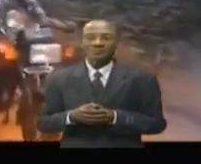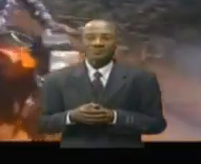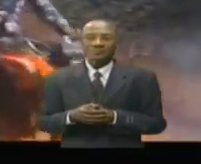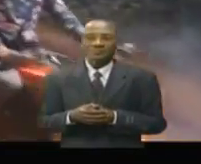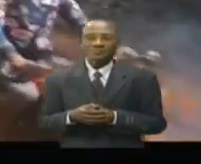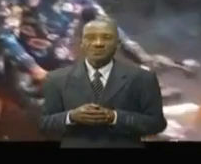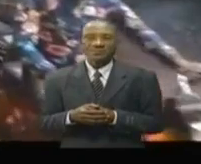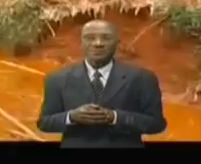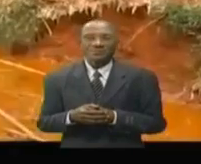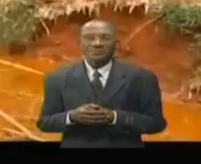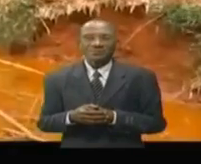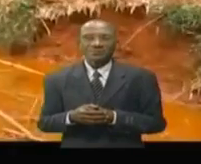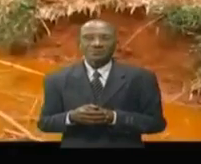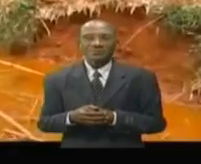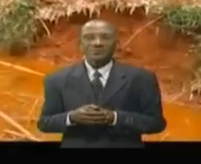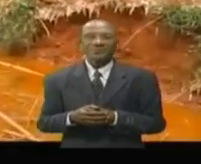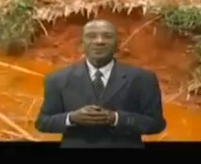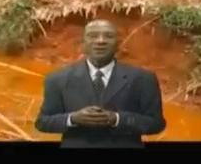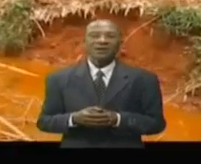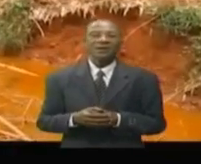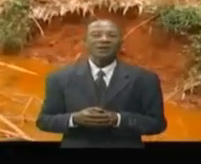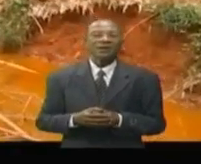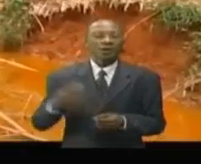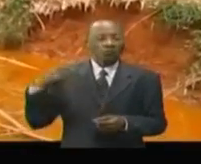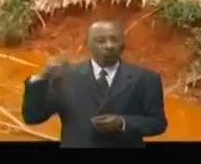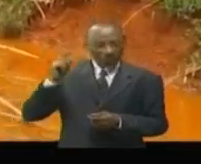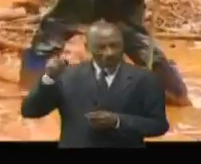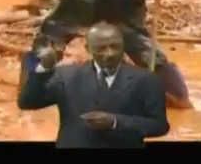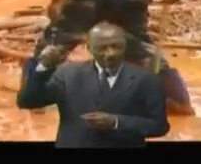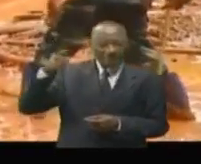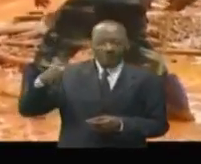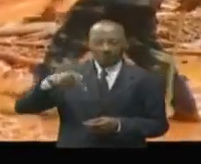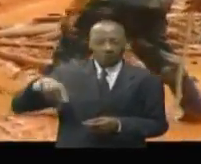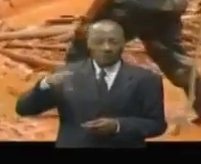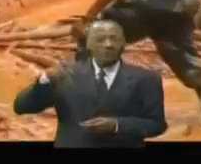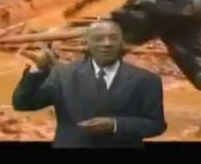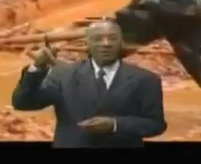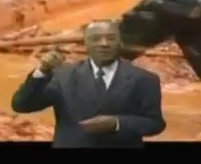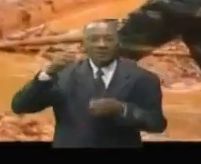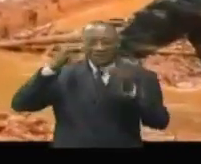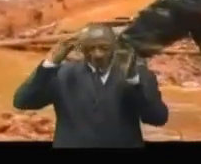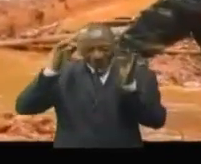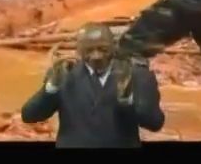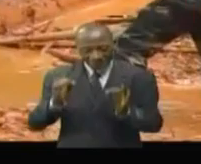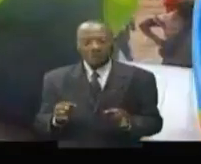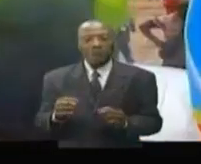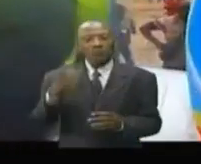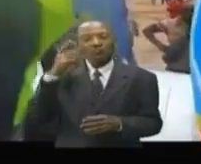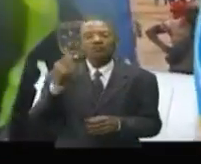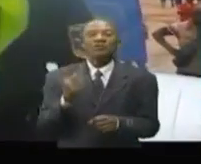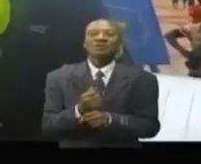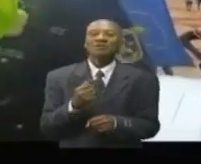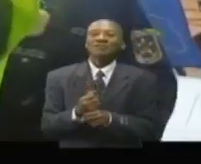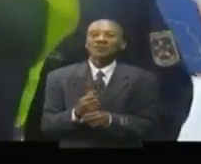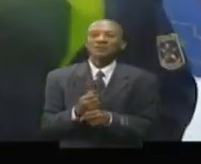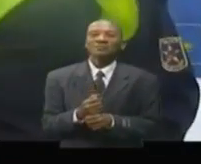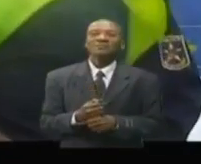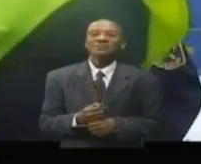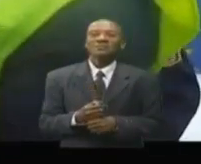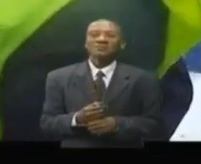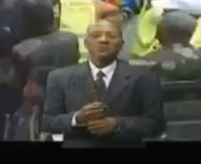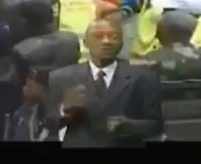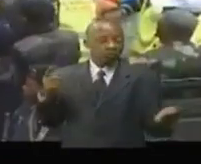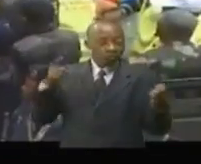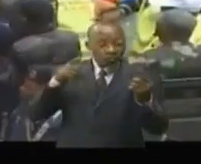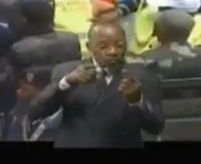Démonstration des forces et des déterminations de Jean-Robert Nzanza Bombiti, gouverneur de la province Tibazuele, les week-ends derniers à Akéti. Chose promise,